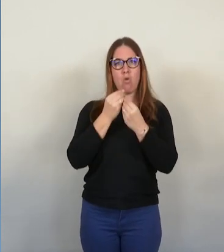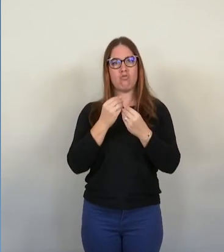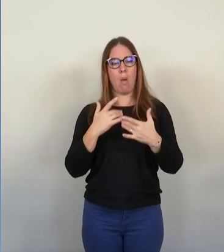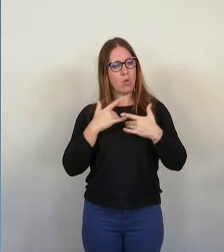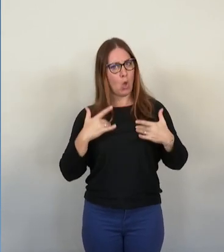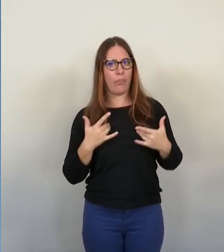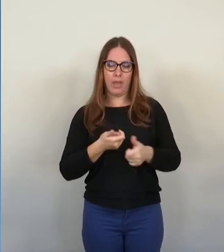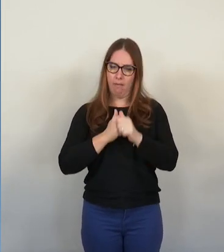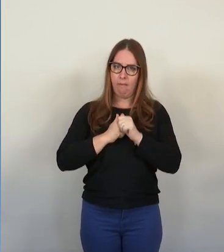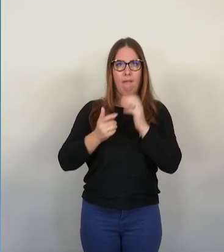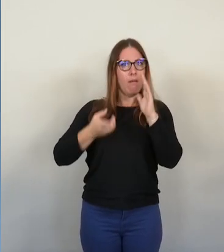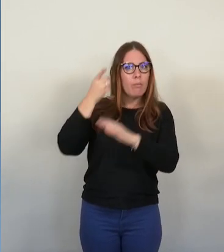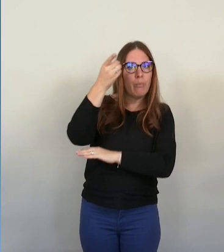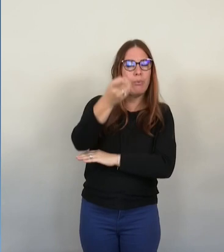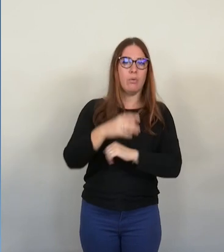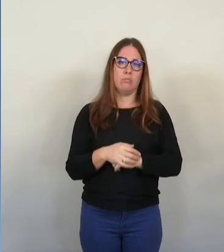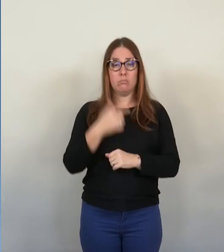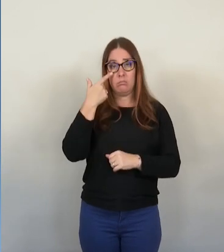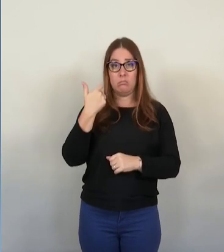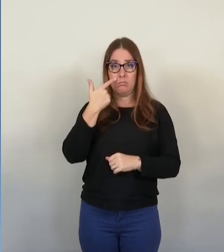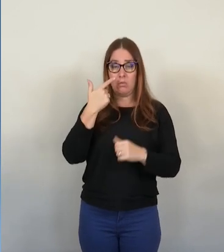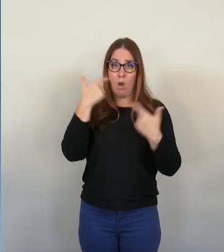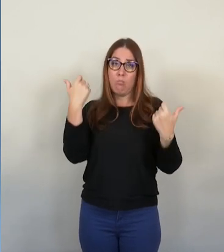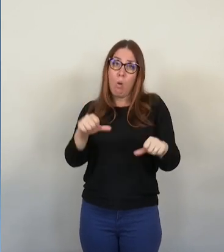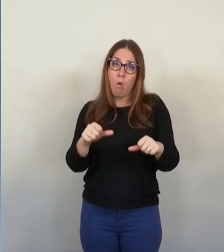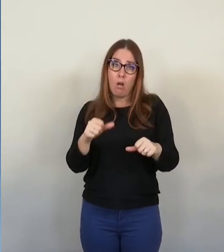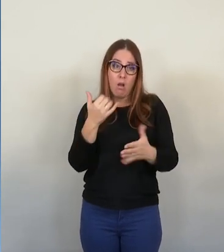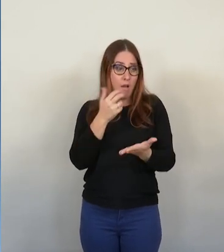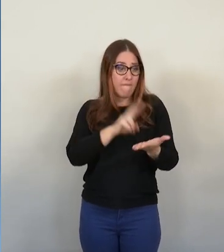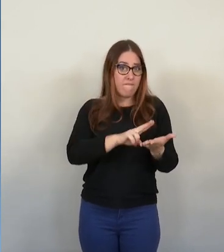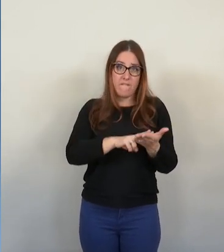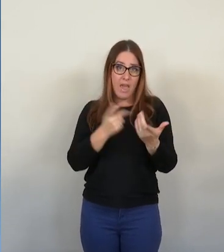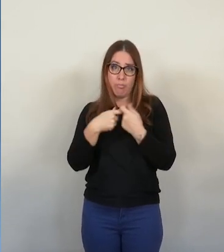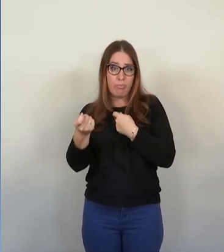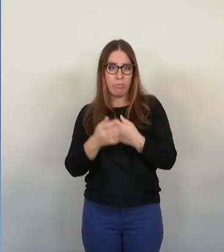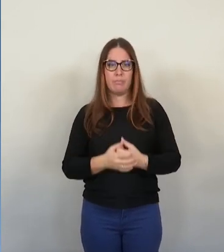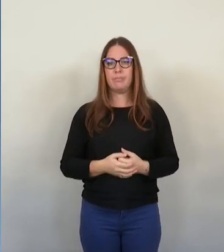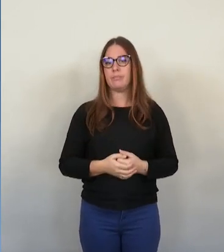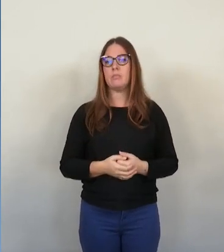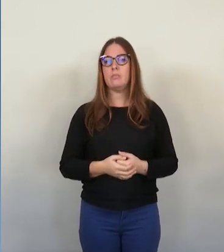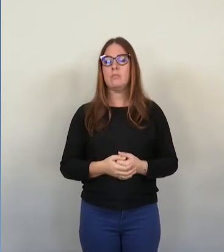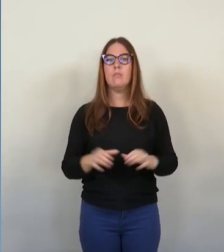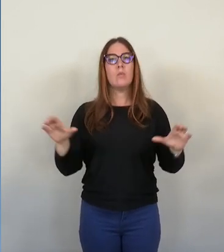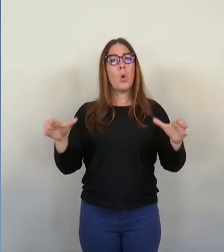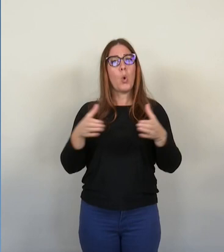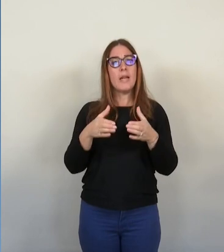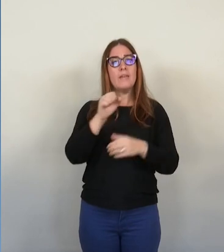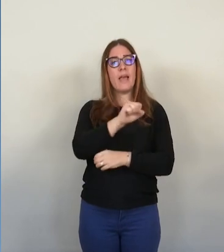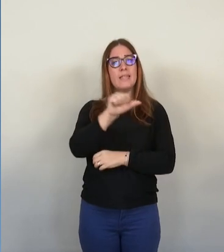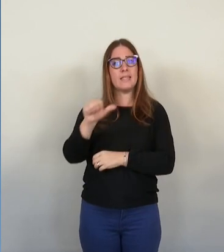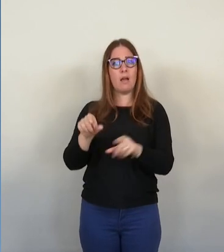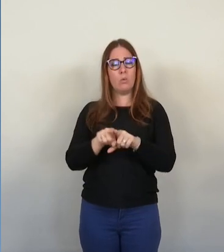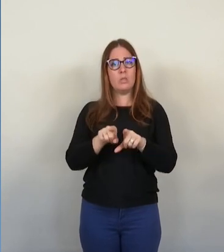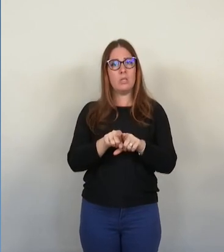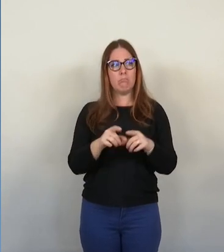nous pouvons tous constater ici à quel point cette annonce est éloignée de la réalité pour reprendre les mots même du collectif de la sécurité sociale de